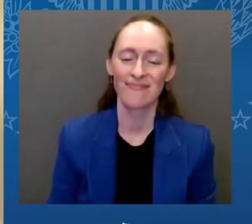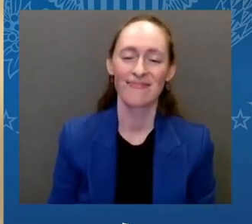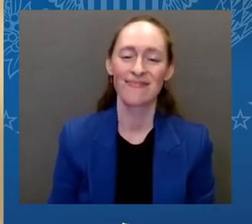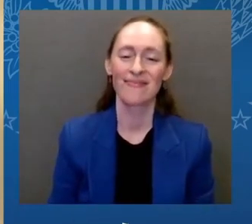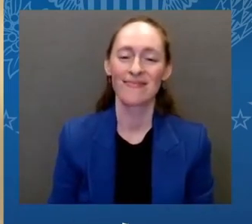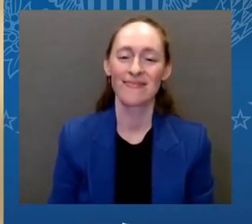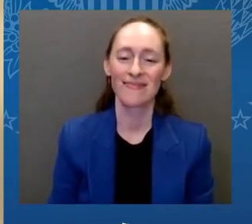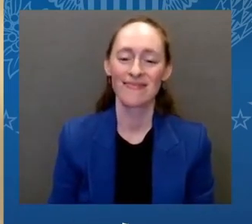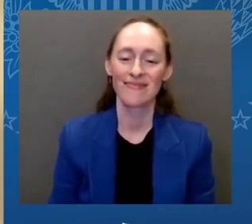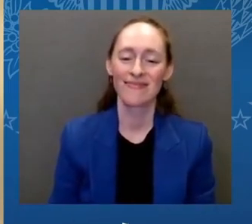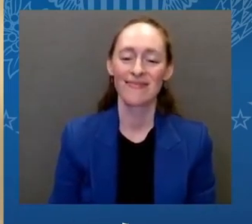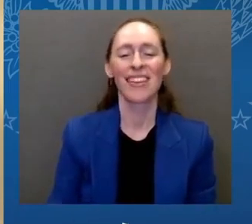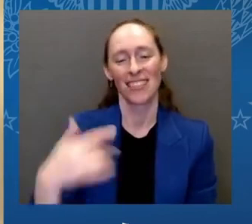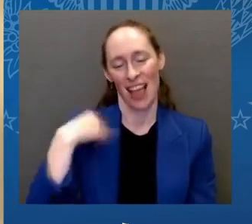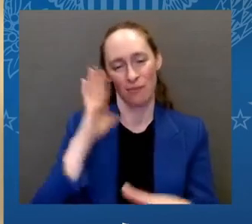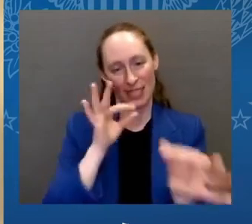Look.